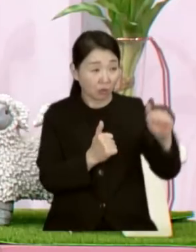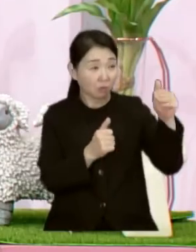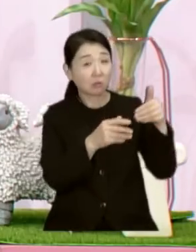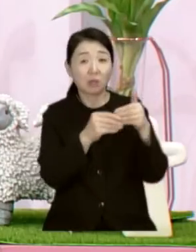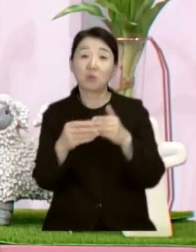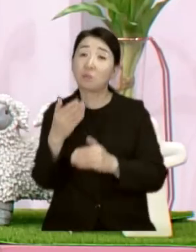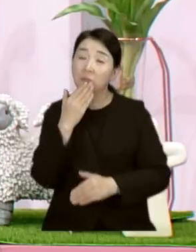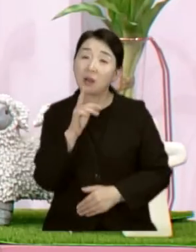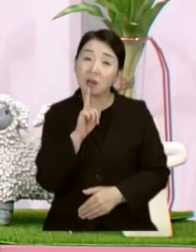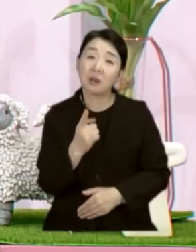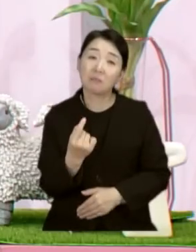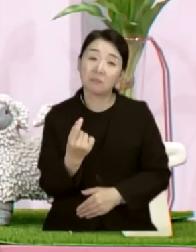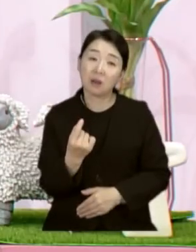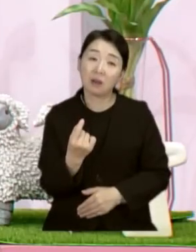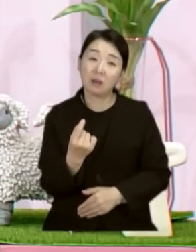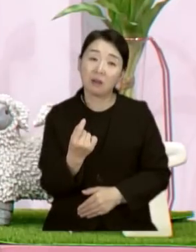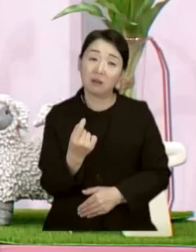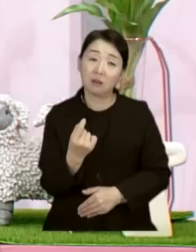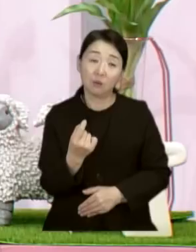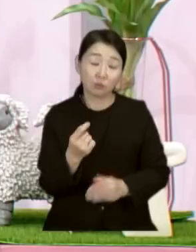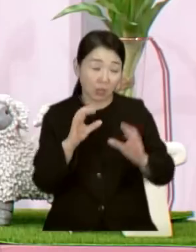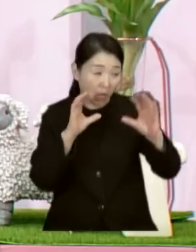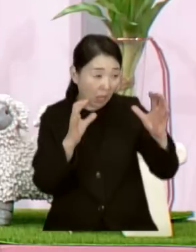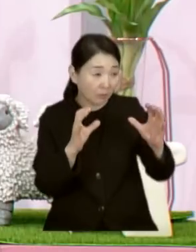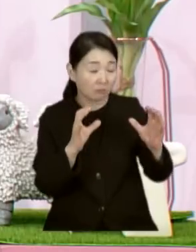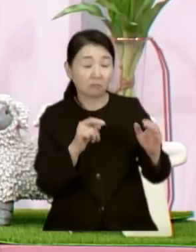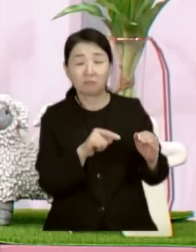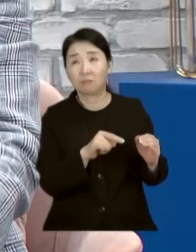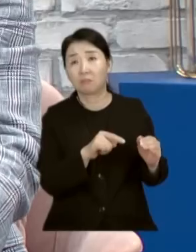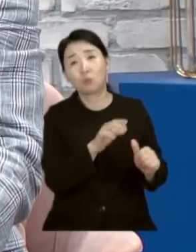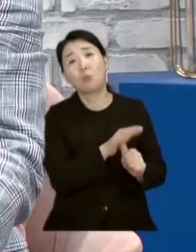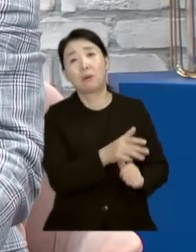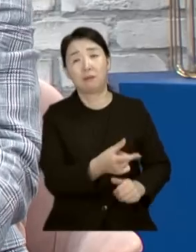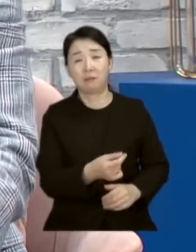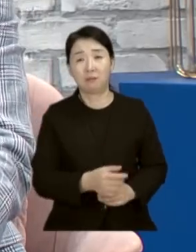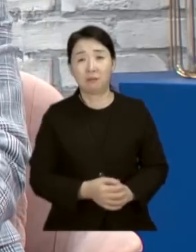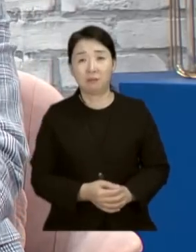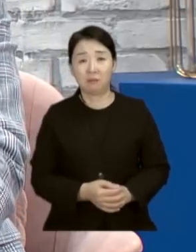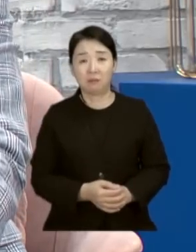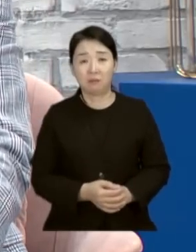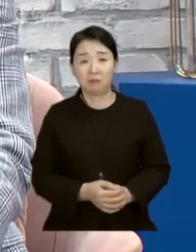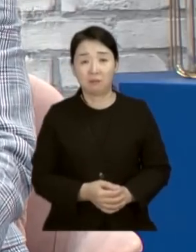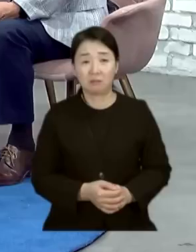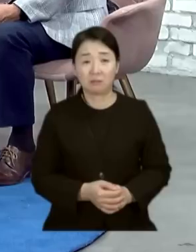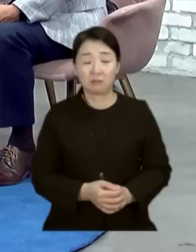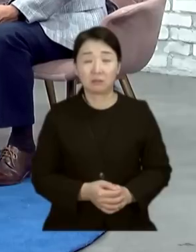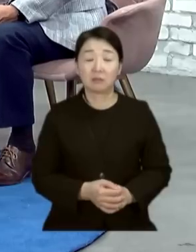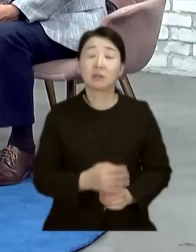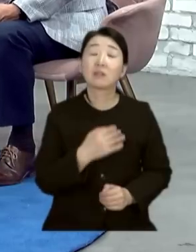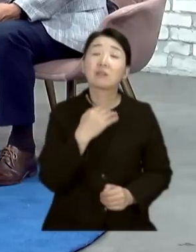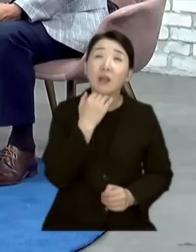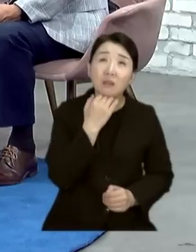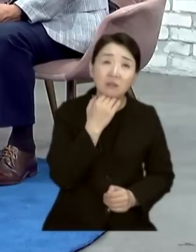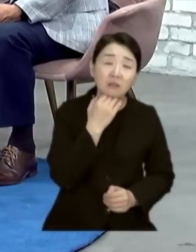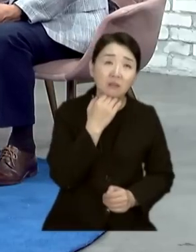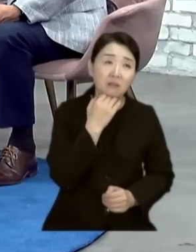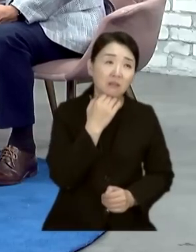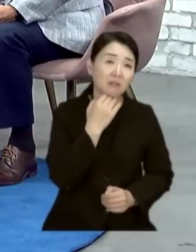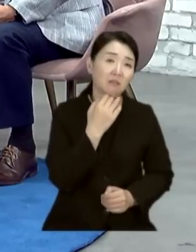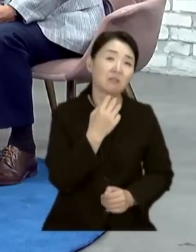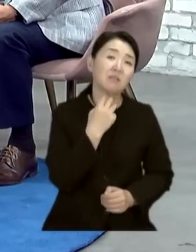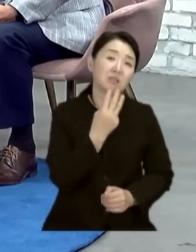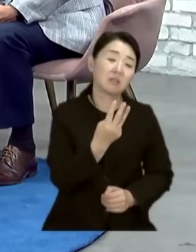얼마든지 데려올 수 있다. 근데 그러기에 우리 아이들 너무 어렸거든요. 아이고, 네. 아이들 몇 살일 때가? 네. 그때는 3살, 5살이었어요.